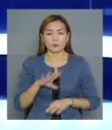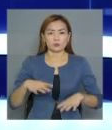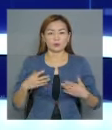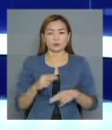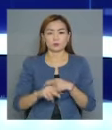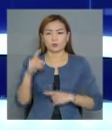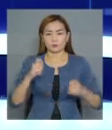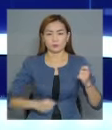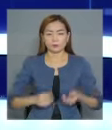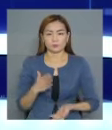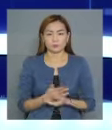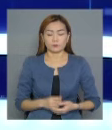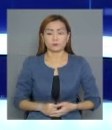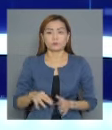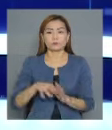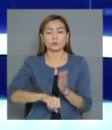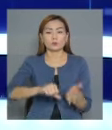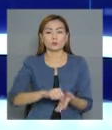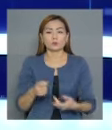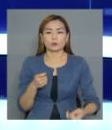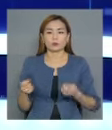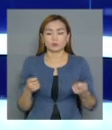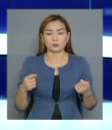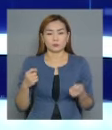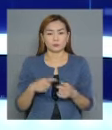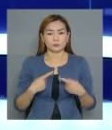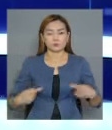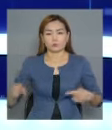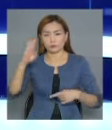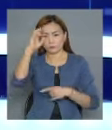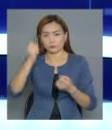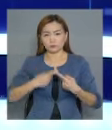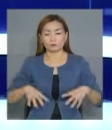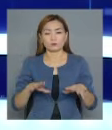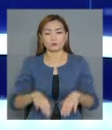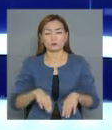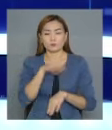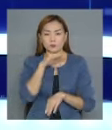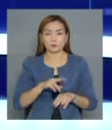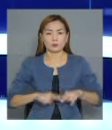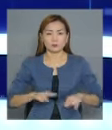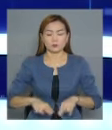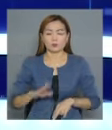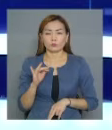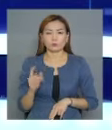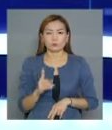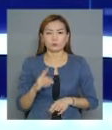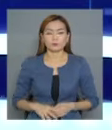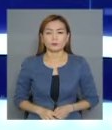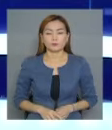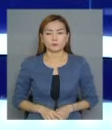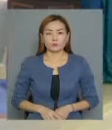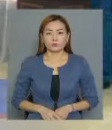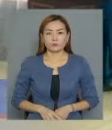научно-практическая конференция в нем приняли участие руководители различных государственных органов профессора преподаватели вузов